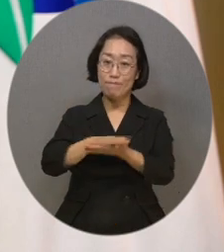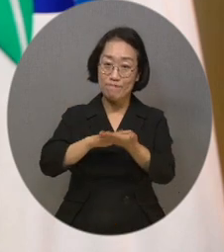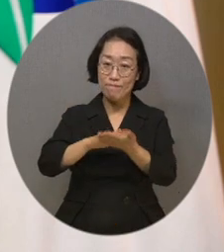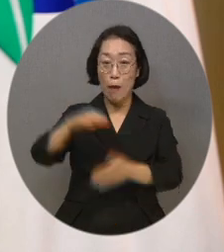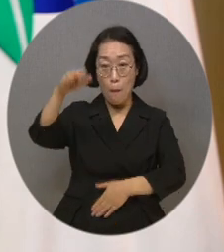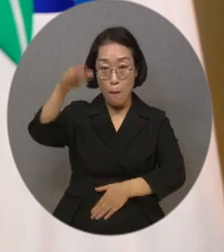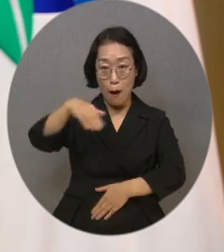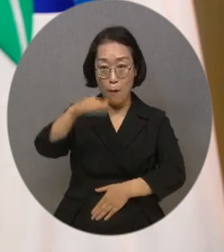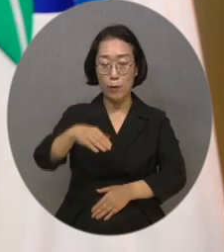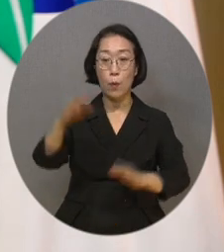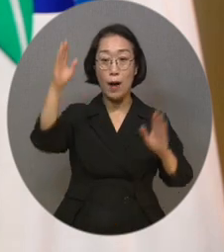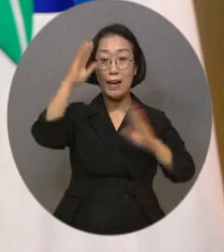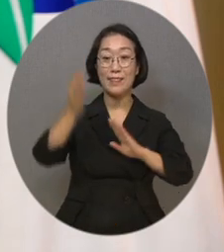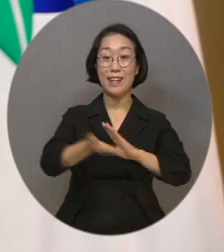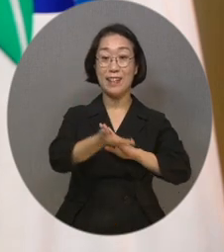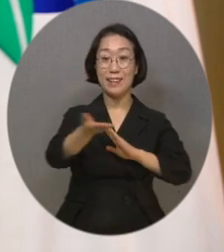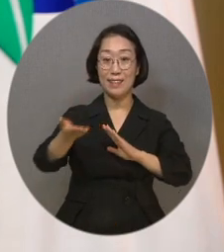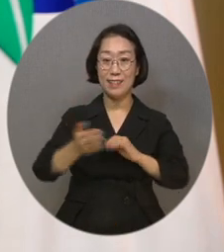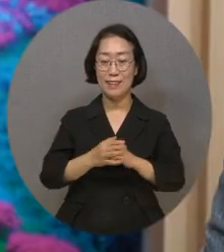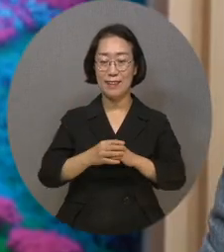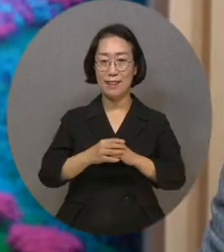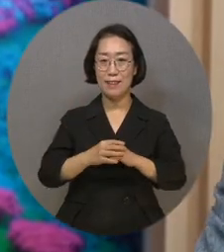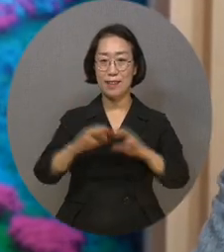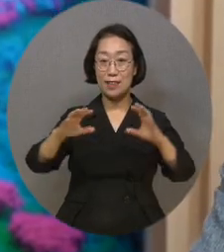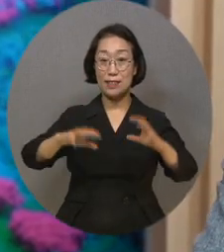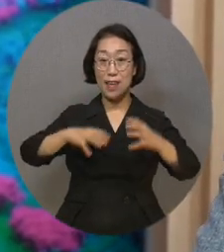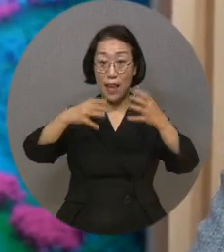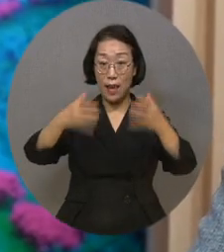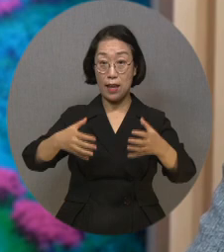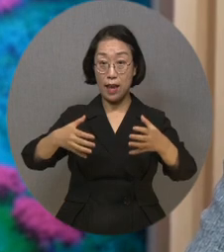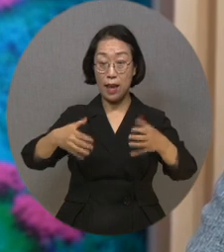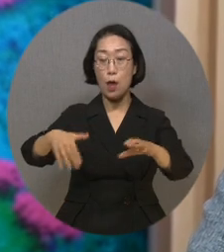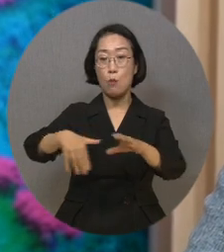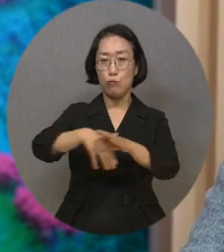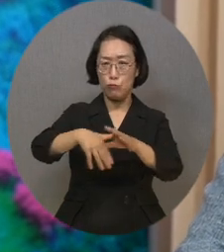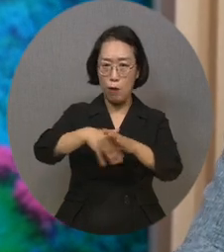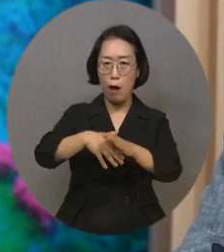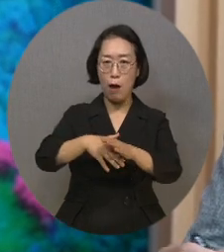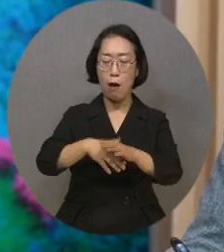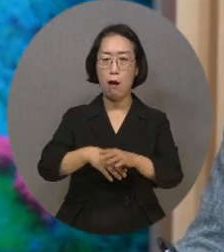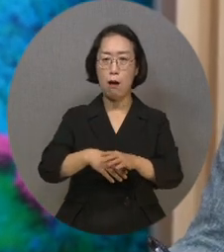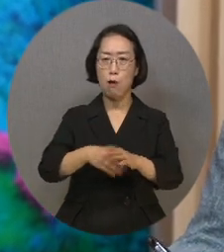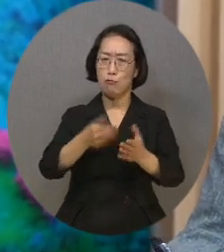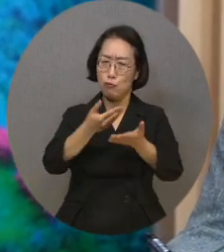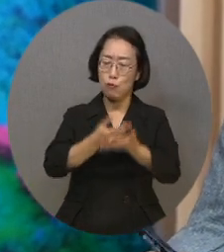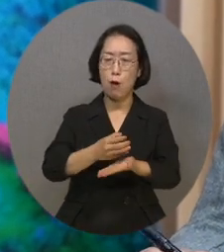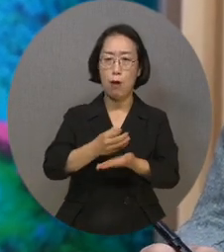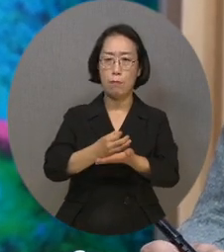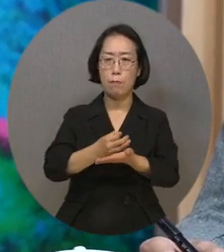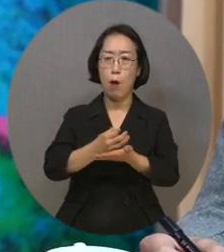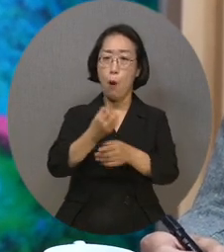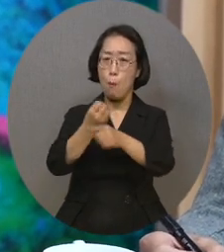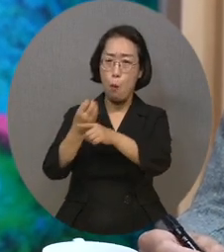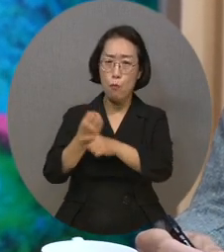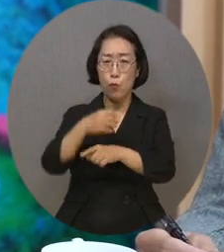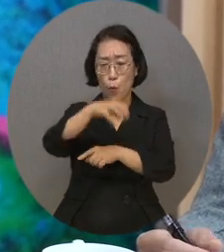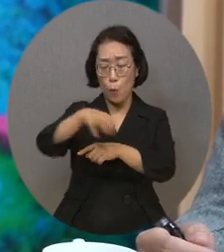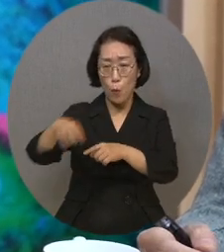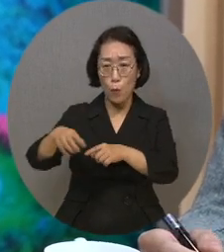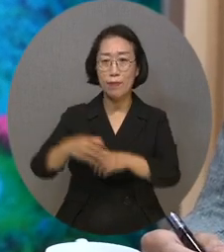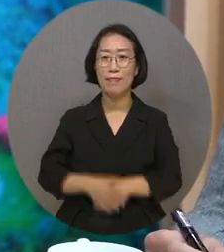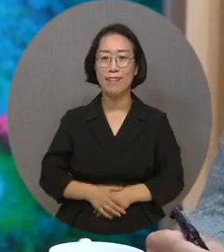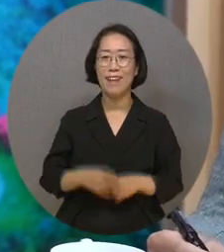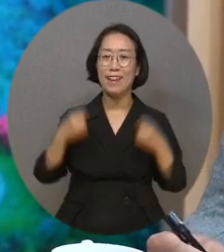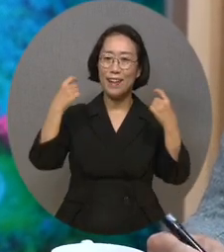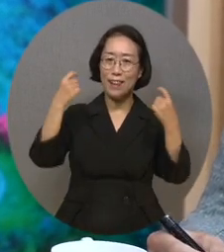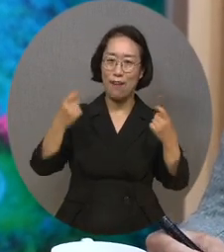또 우리 학생들은 세계 유산도시, 세계의 보물이 7가지나 있는 우리 고창에 수학여행을